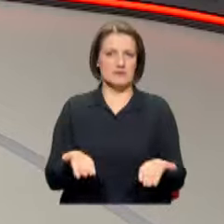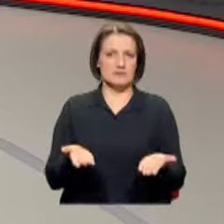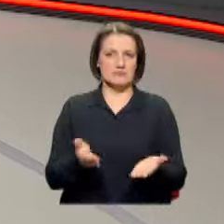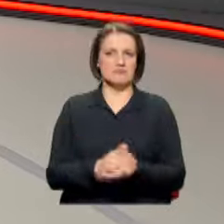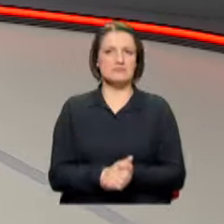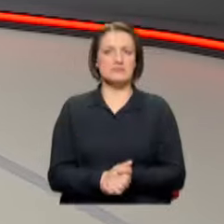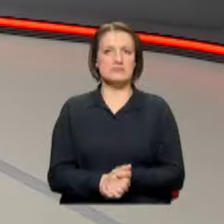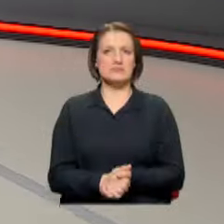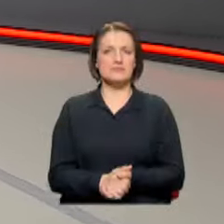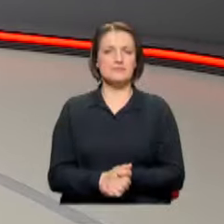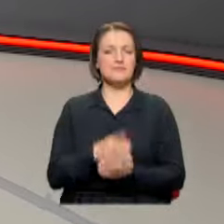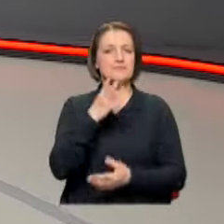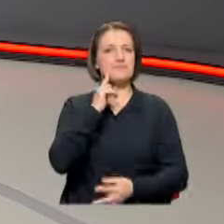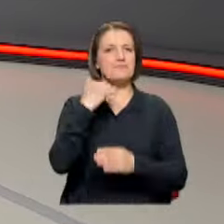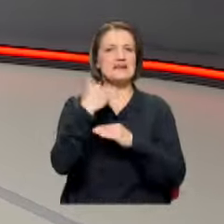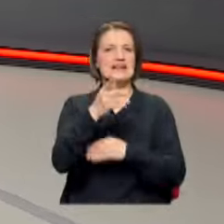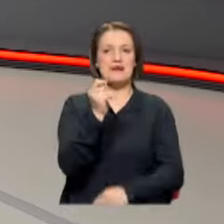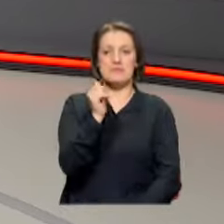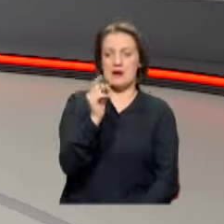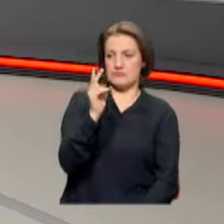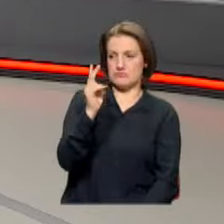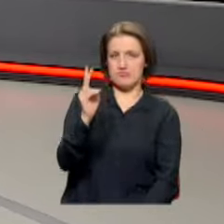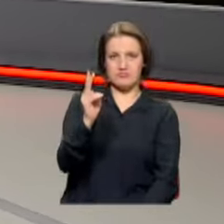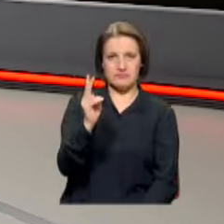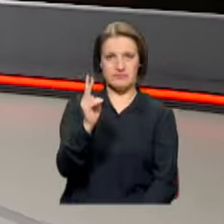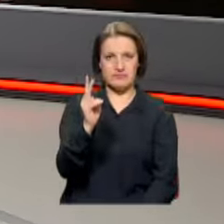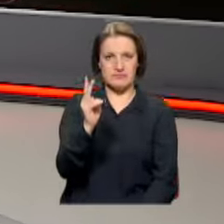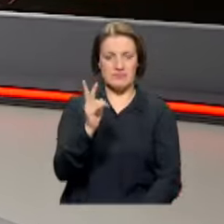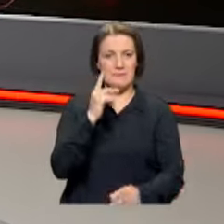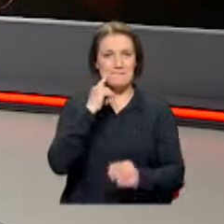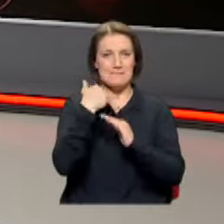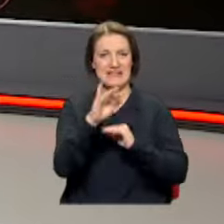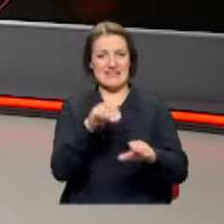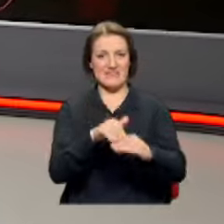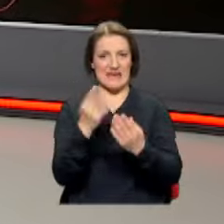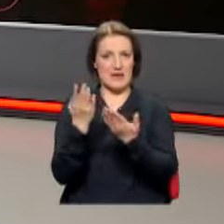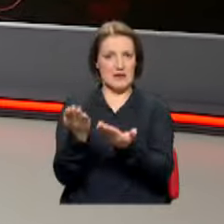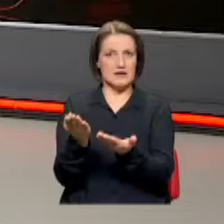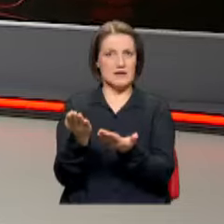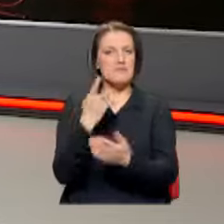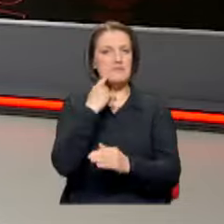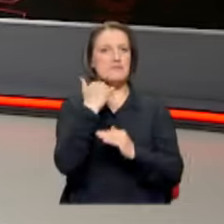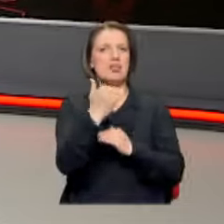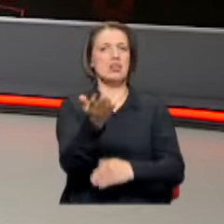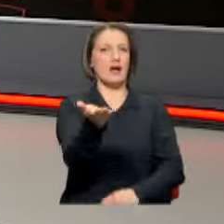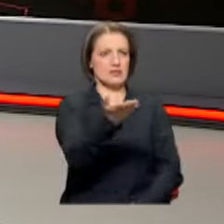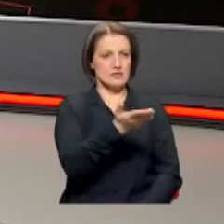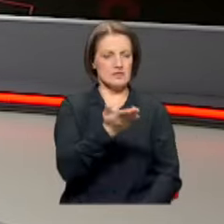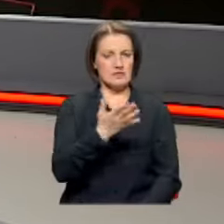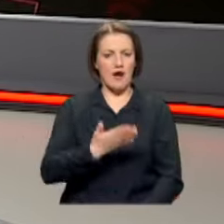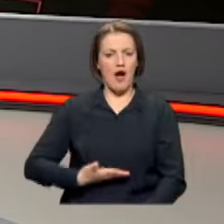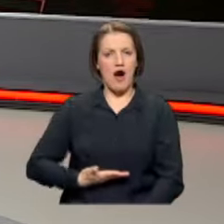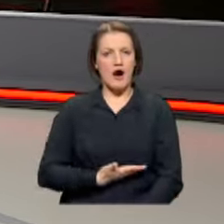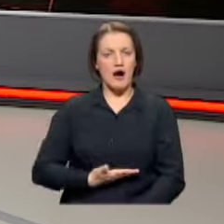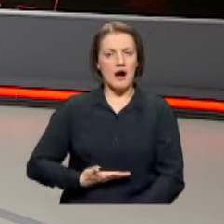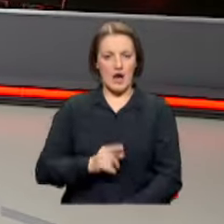Yani milletin parasıyla milletin vekili. Millet acından,